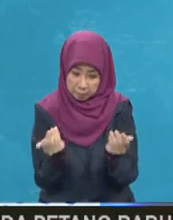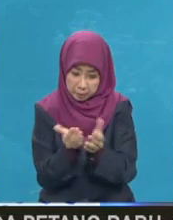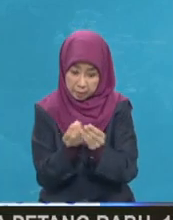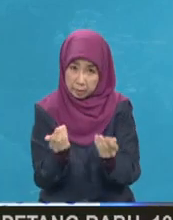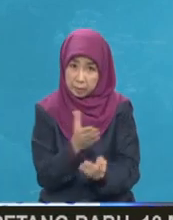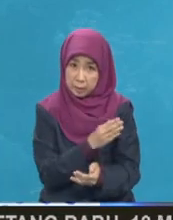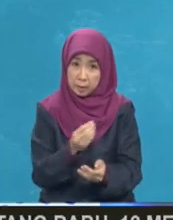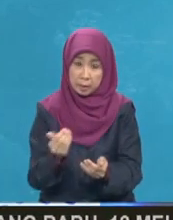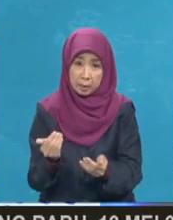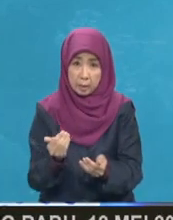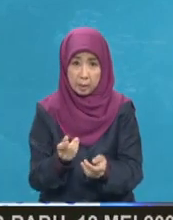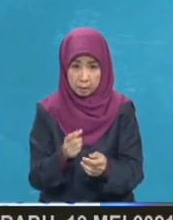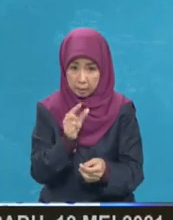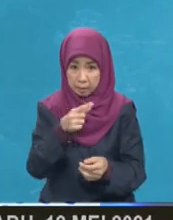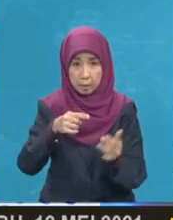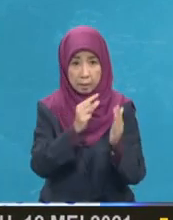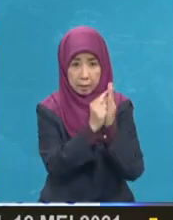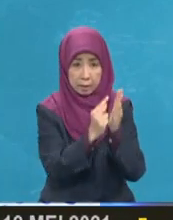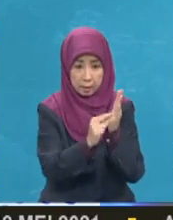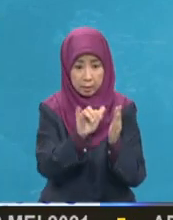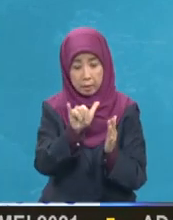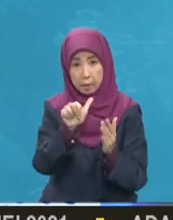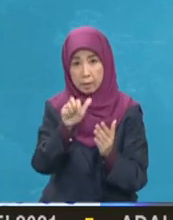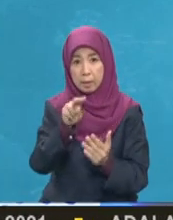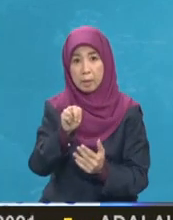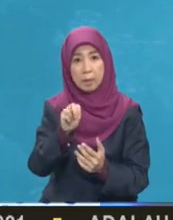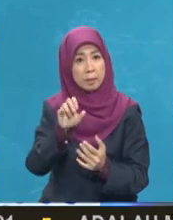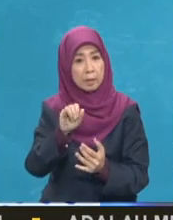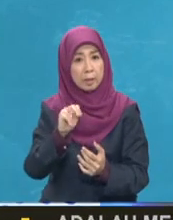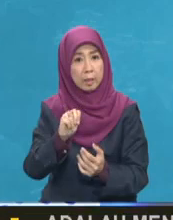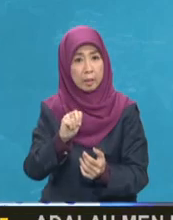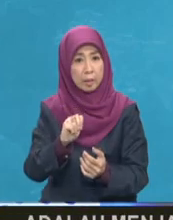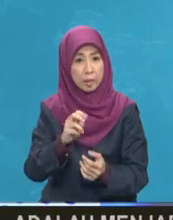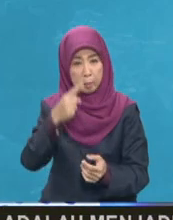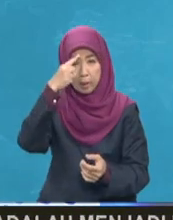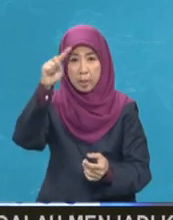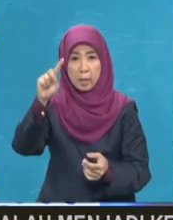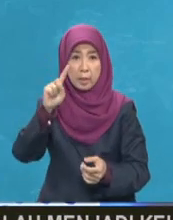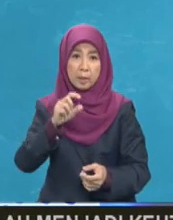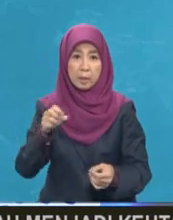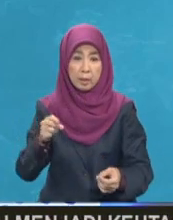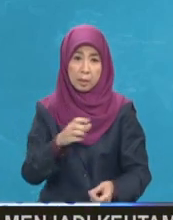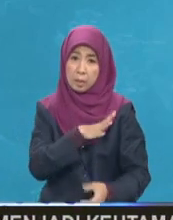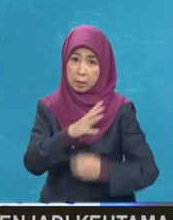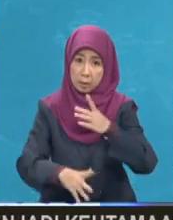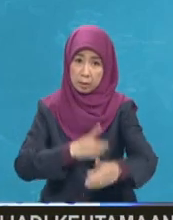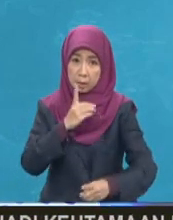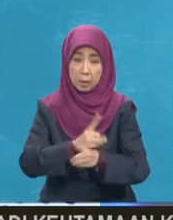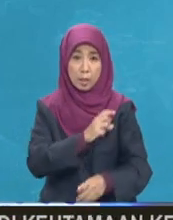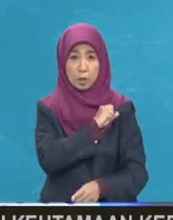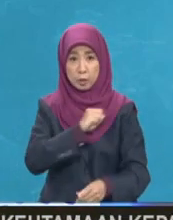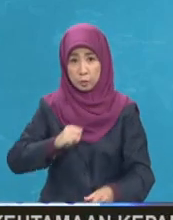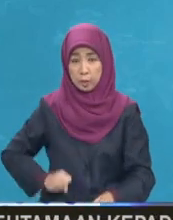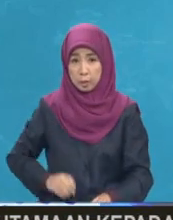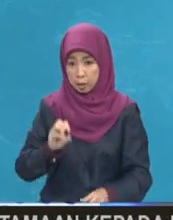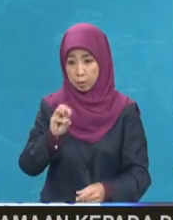dan bertahlil bagi almarhum Sultan Haji Omar Ali saifuddien Shadow kedua Din almarhumah Duri Raja istri pengiran